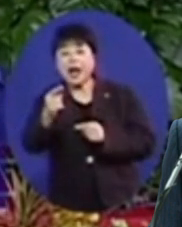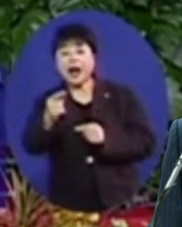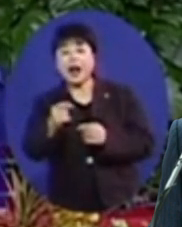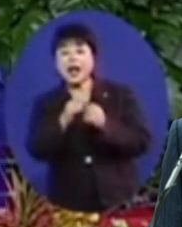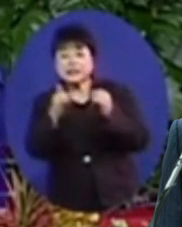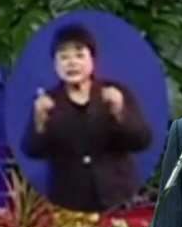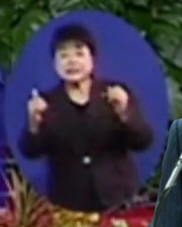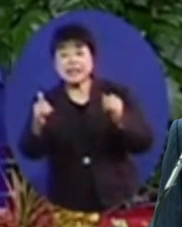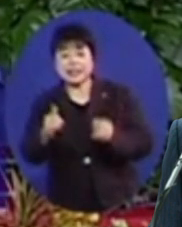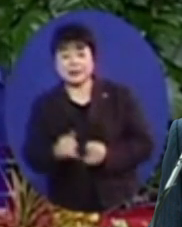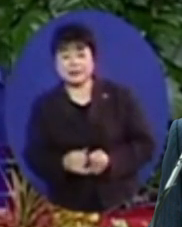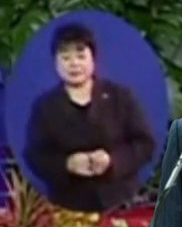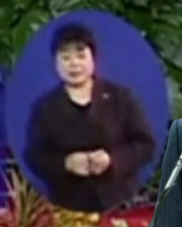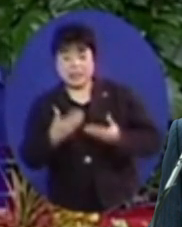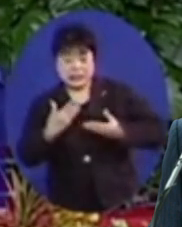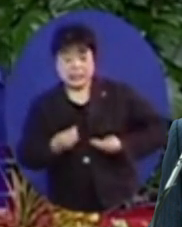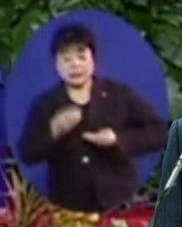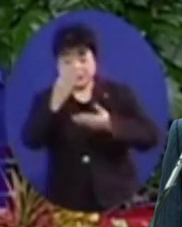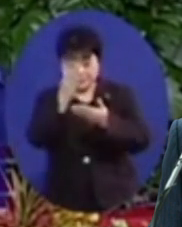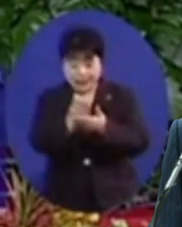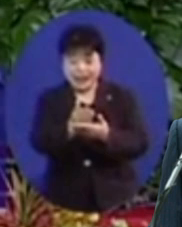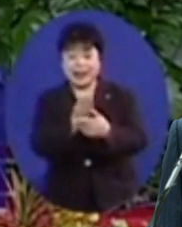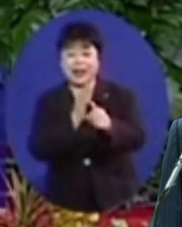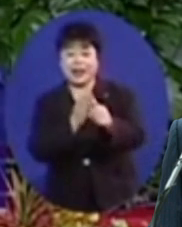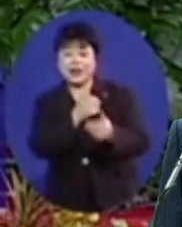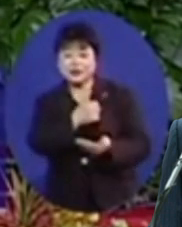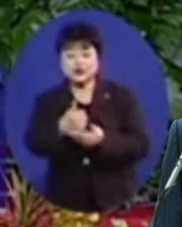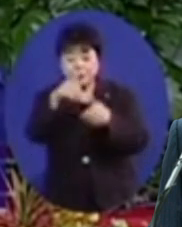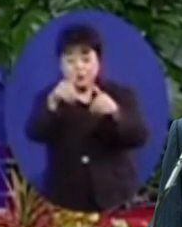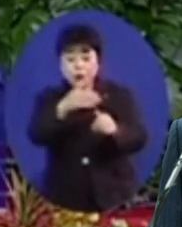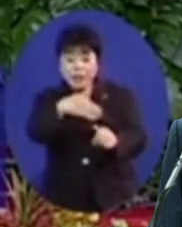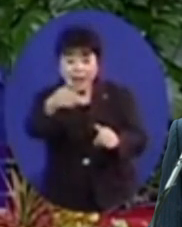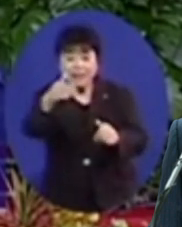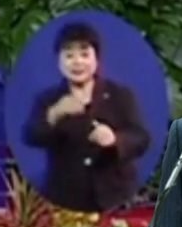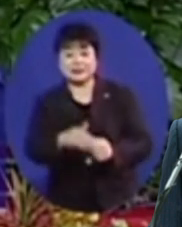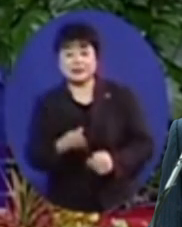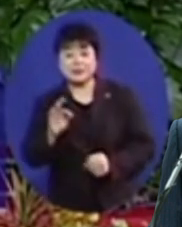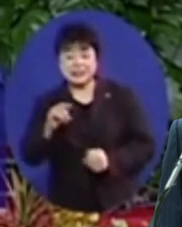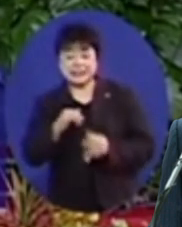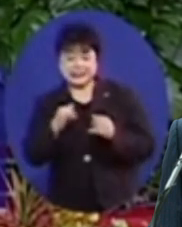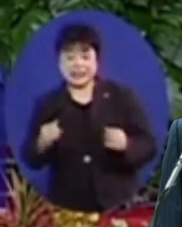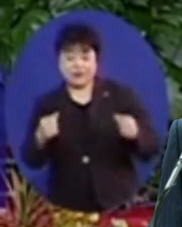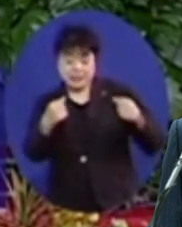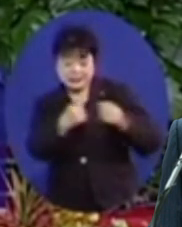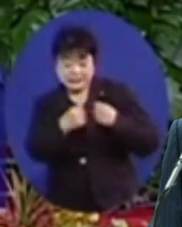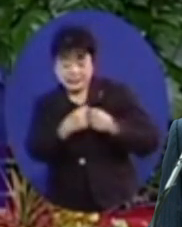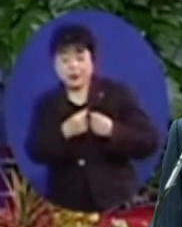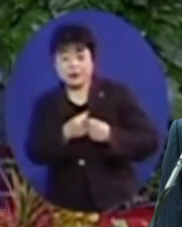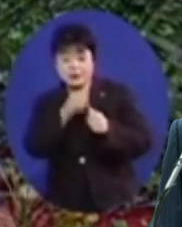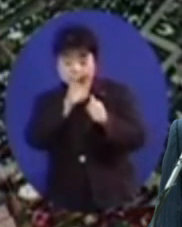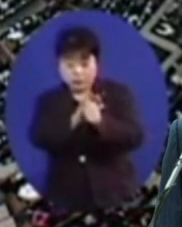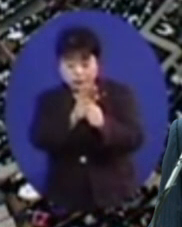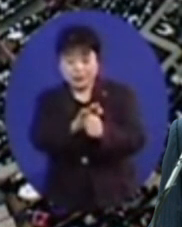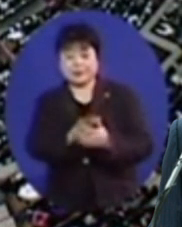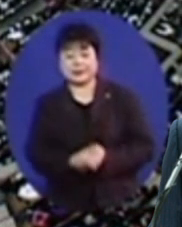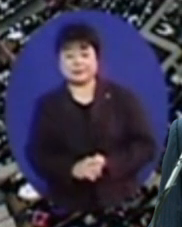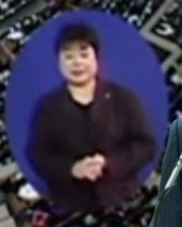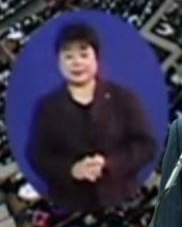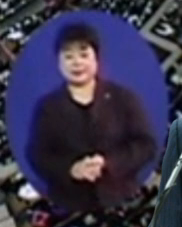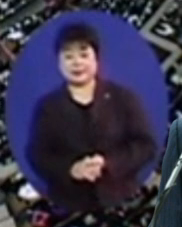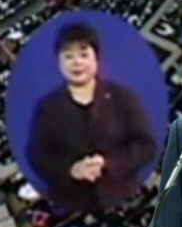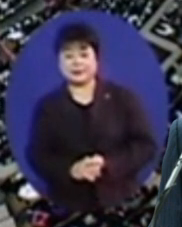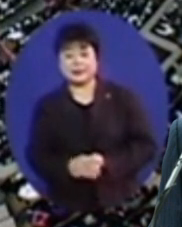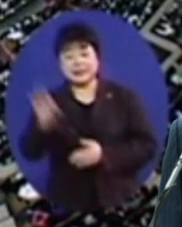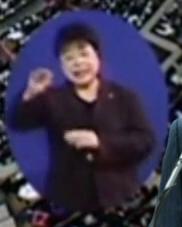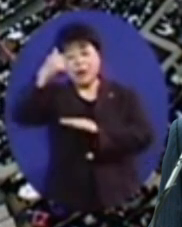사람이 낙담하지 말 것이라. 주의 종이 가서 저 블레셋 사람과 사울이다. 그때는